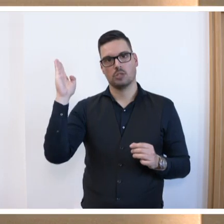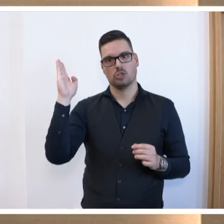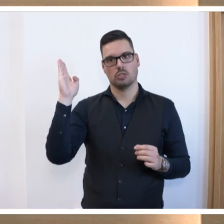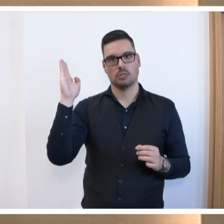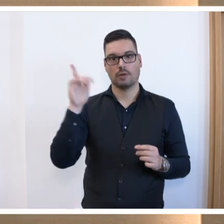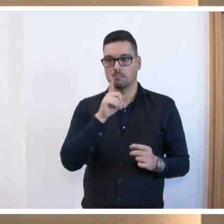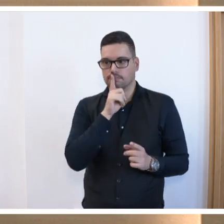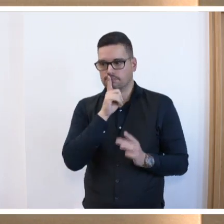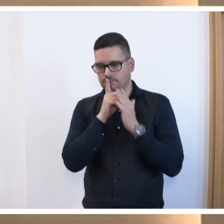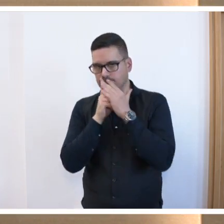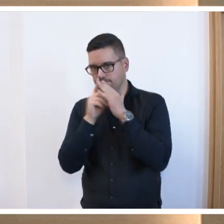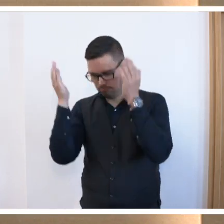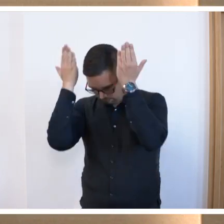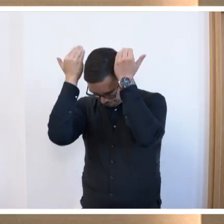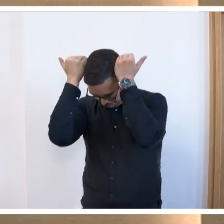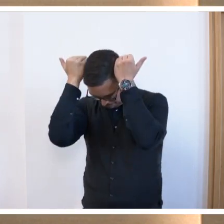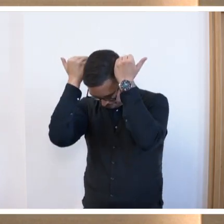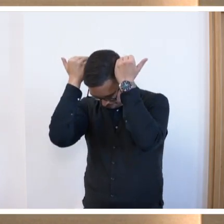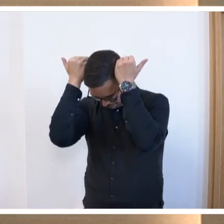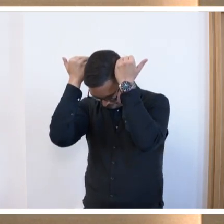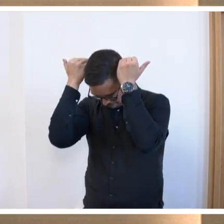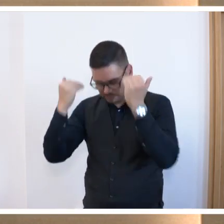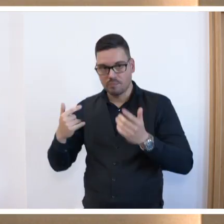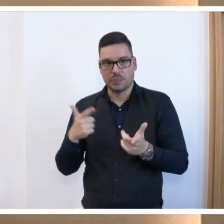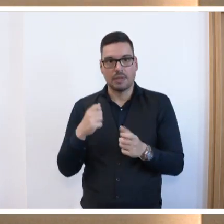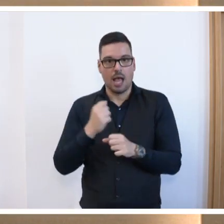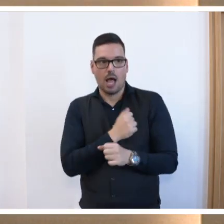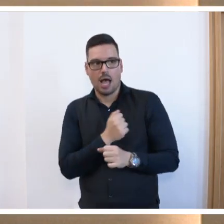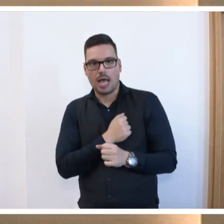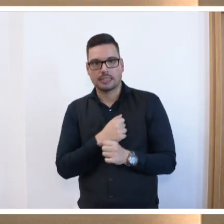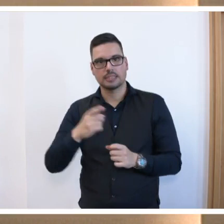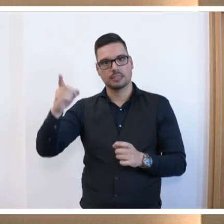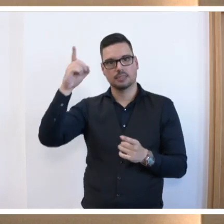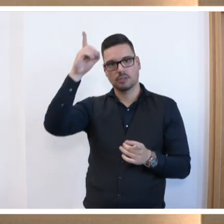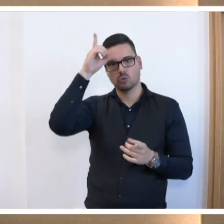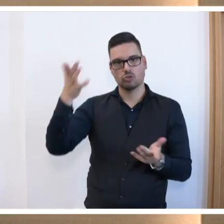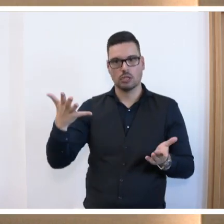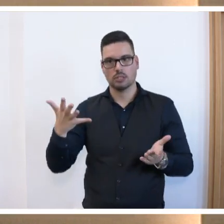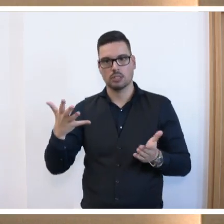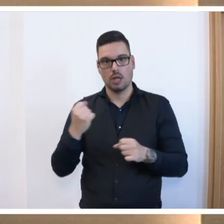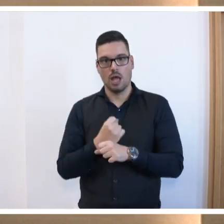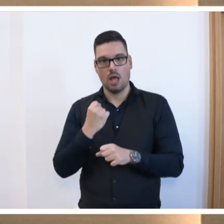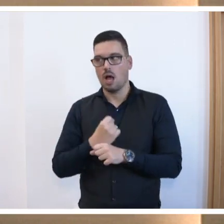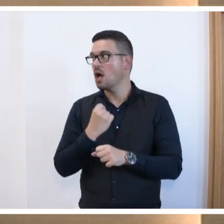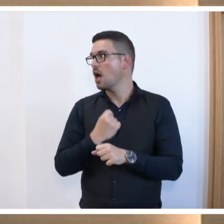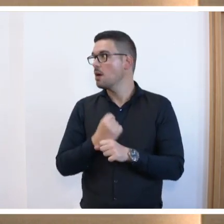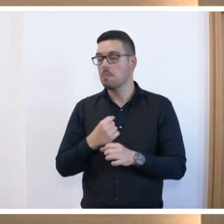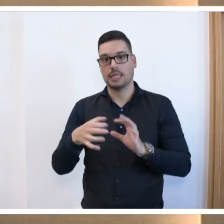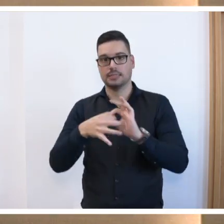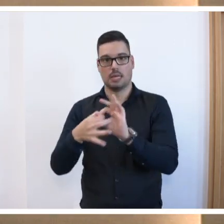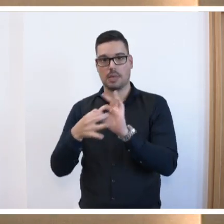sich etwas zu sagen, vor allem dann nicht, wenn der eigene Aufenthalt hier in Deutschland von einem bestehenden Arbeitsverhältnis